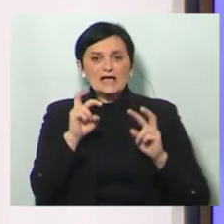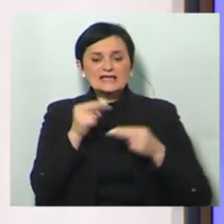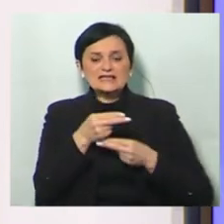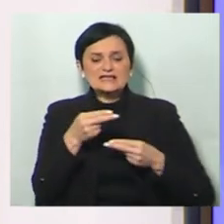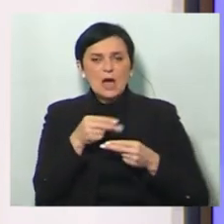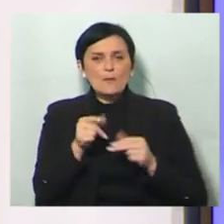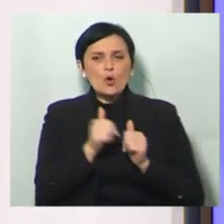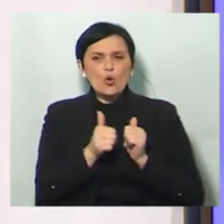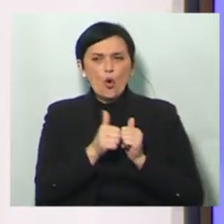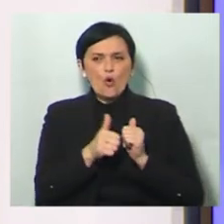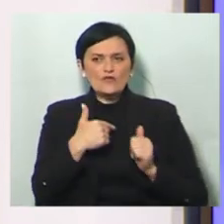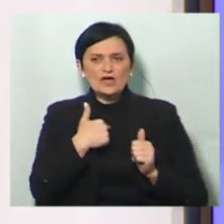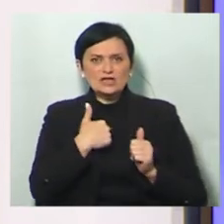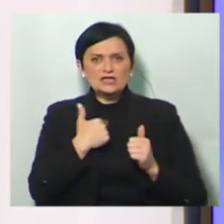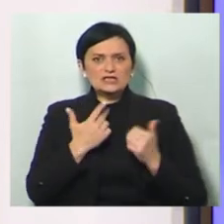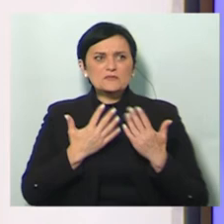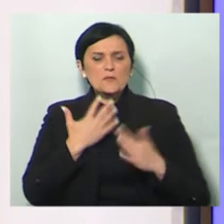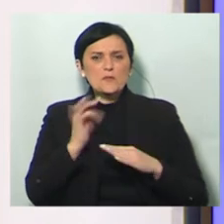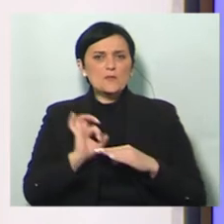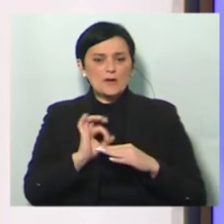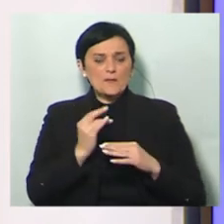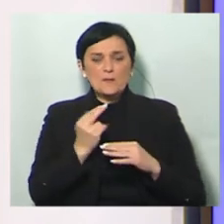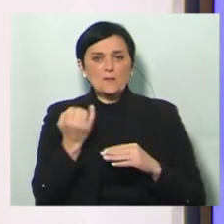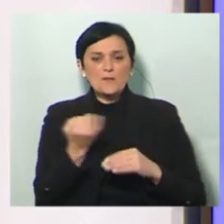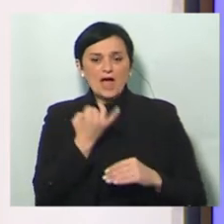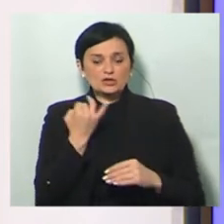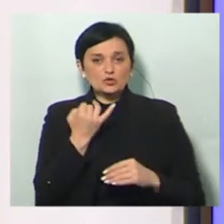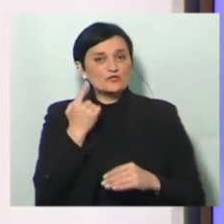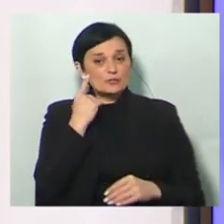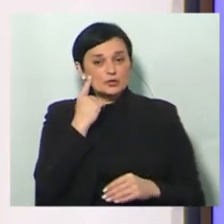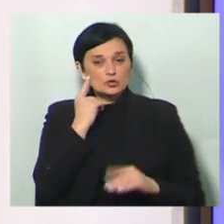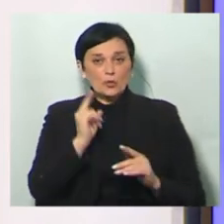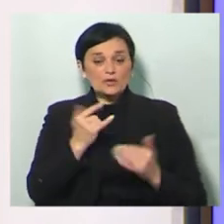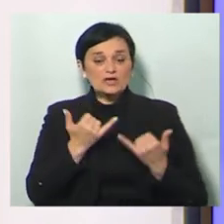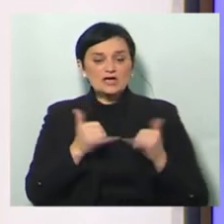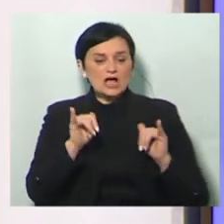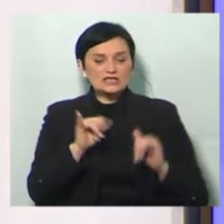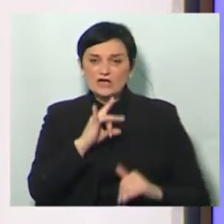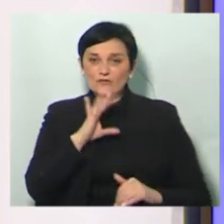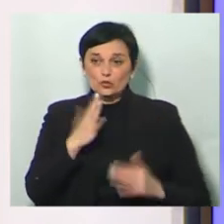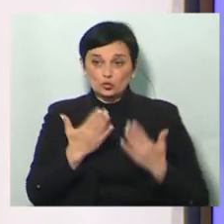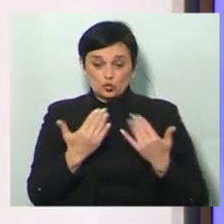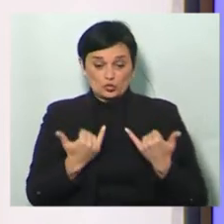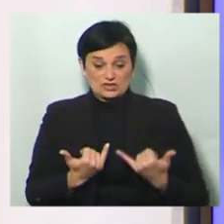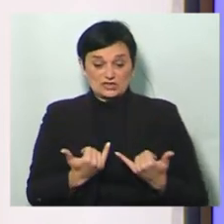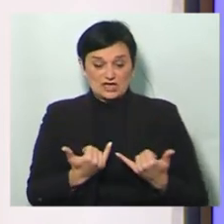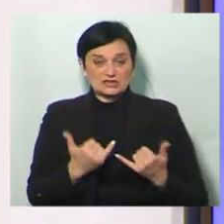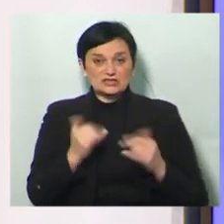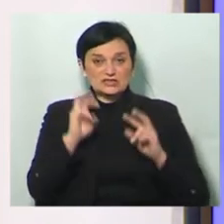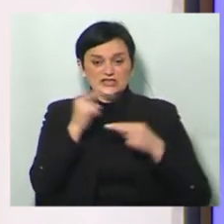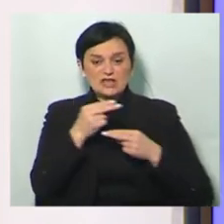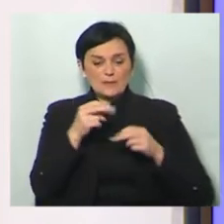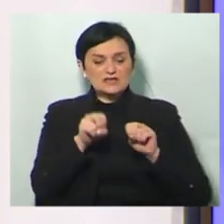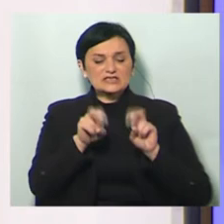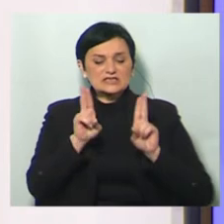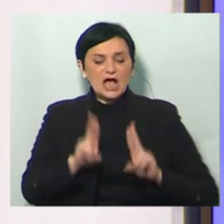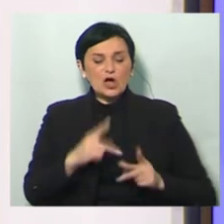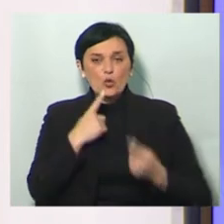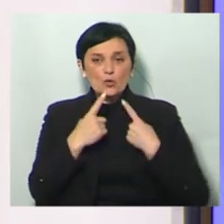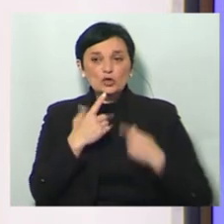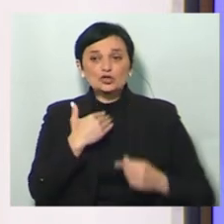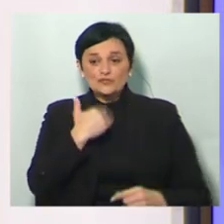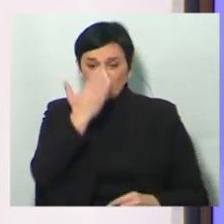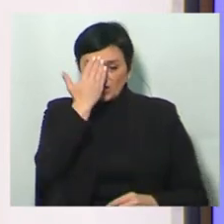ყოველთვის ძალიან მაღელვებს და მაინტერესებს და ამიტომ ვფიქრობ, გასაკვირი არ იქნება თუ დღეს ამ თემაზე საგანგებოდ ვისაუბრებთ